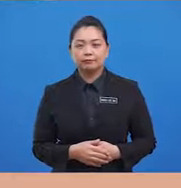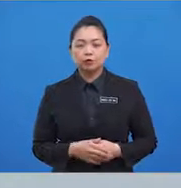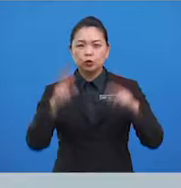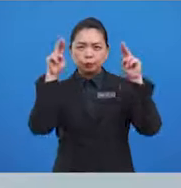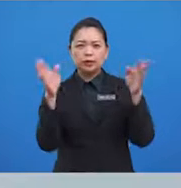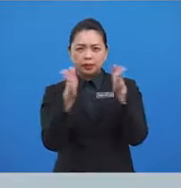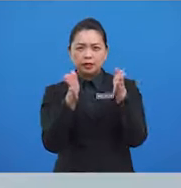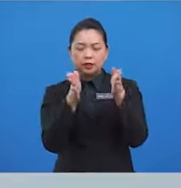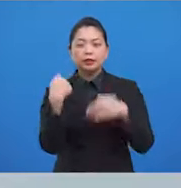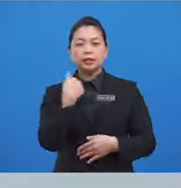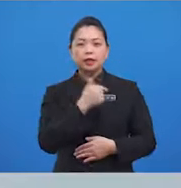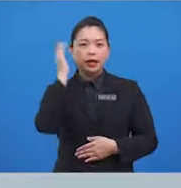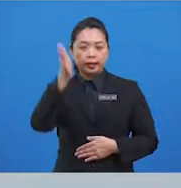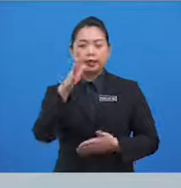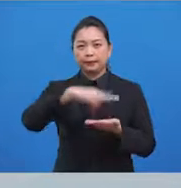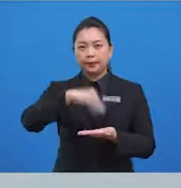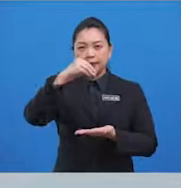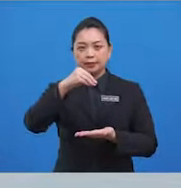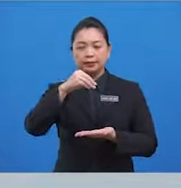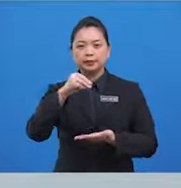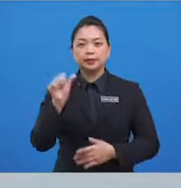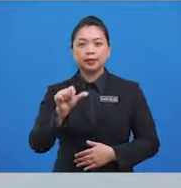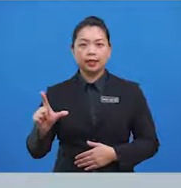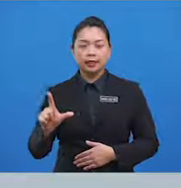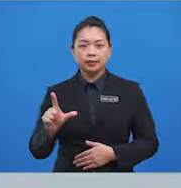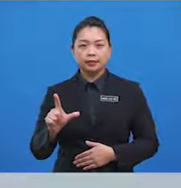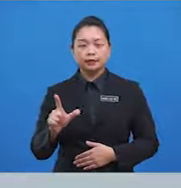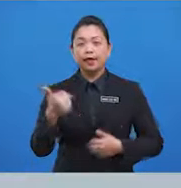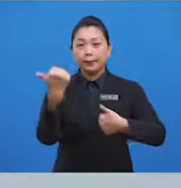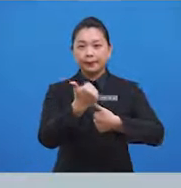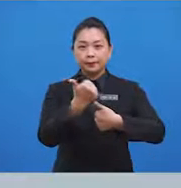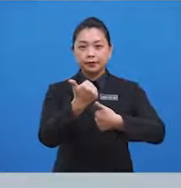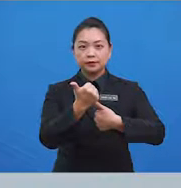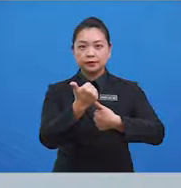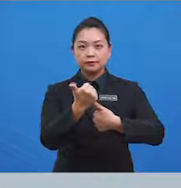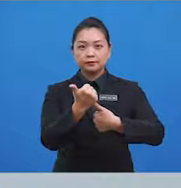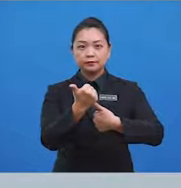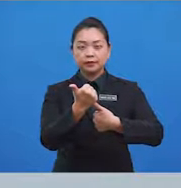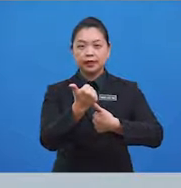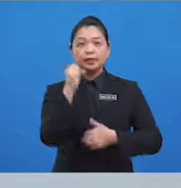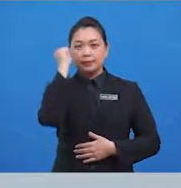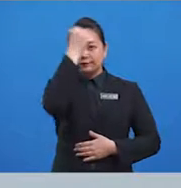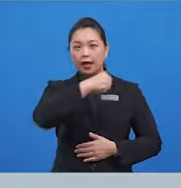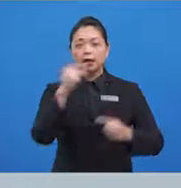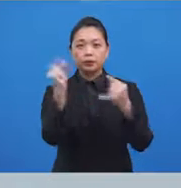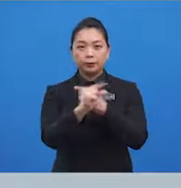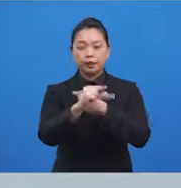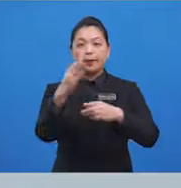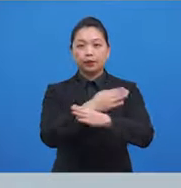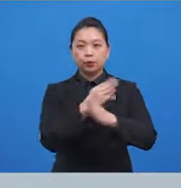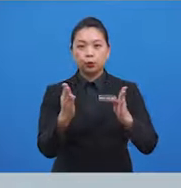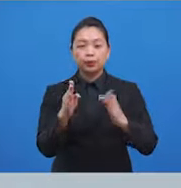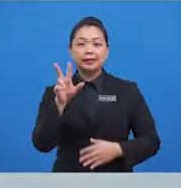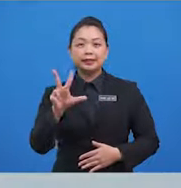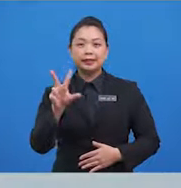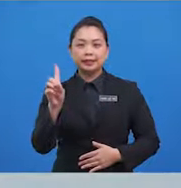Subtopik yang akan kita pelajari ialah yang pertama, sifat geometri bentuk